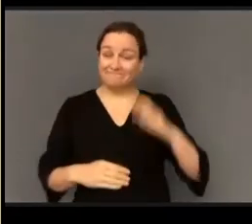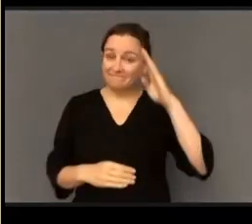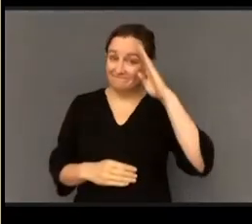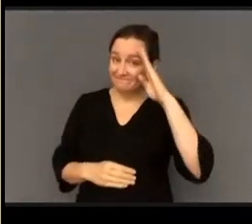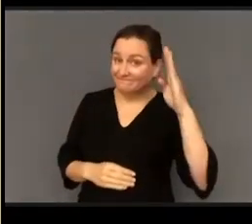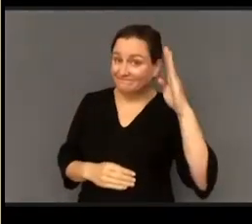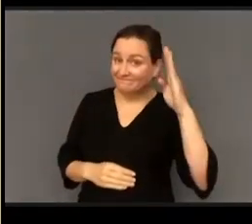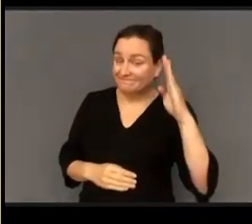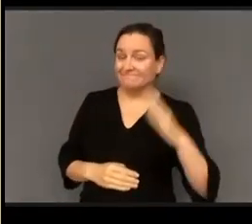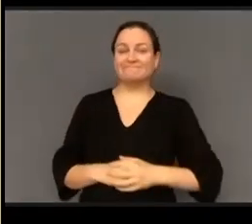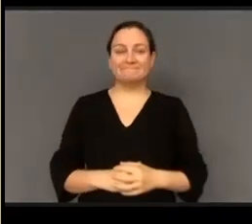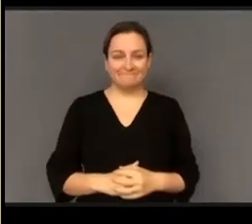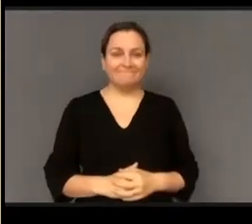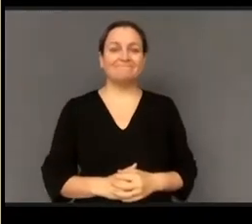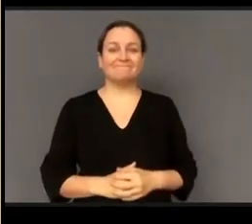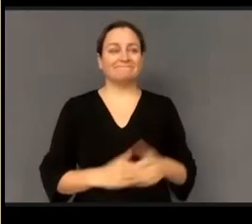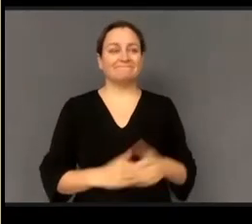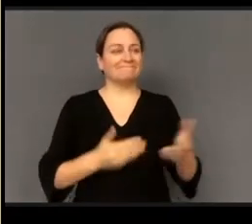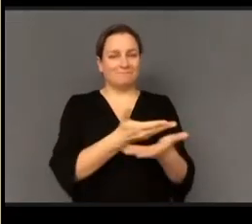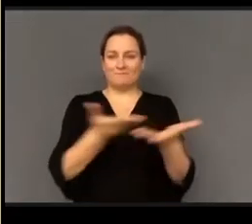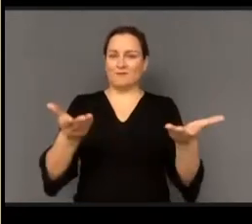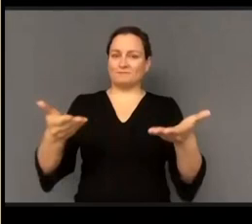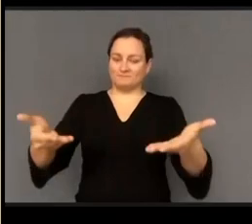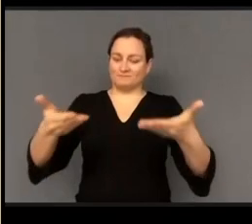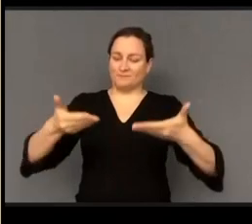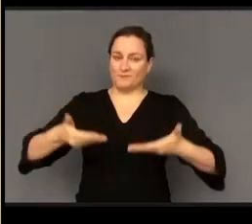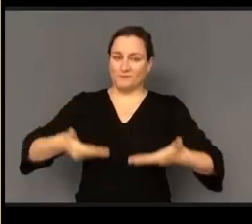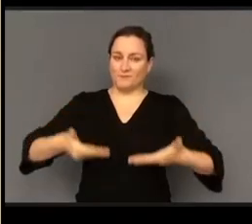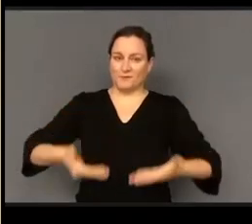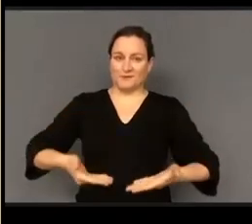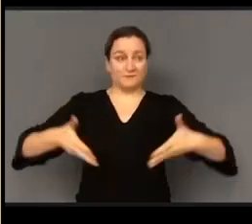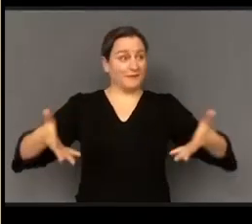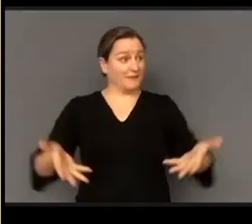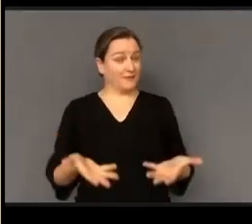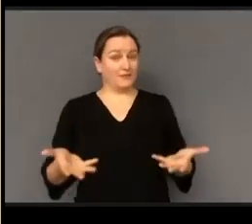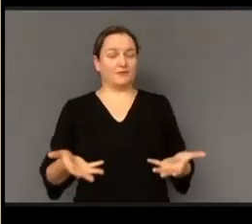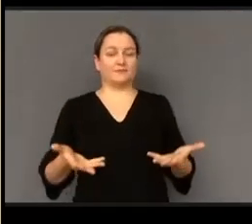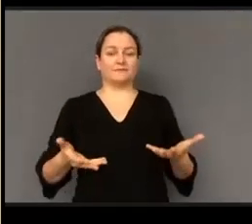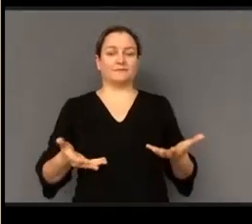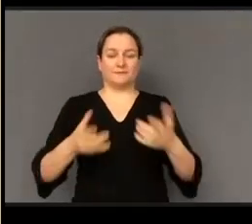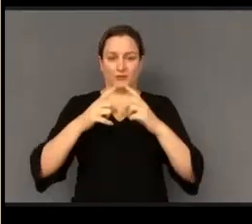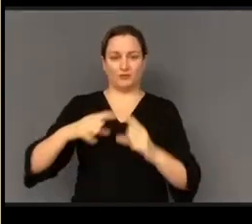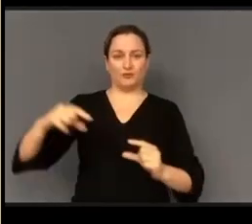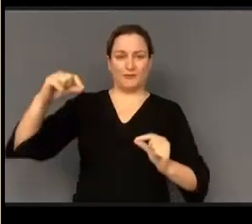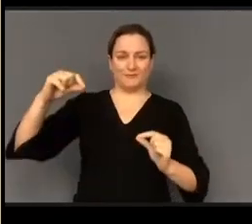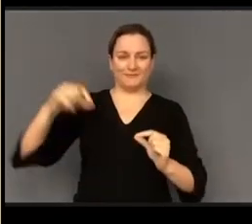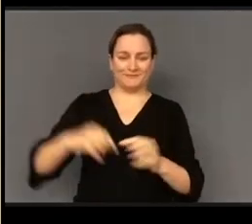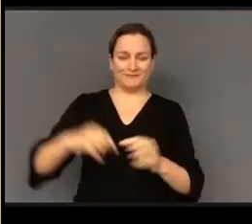Bonjour à tous et bienvenue au Japon.